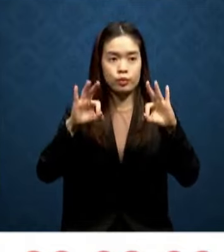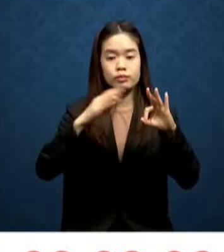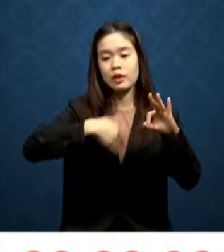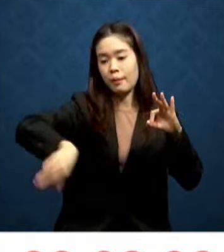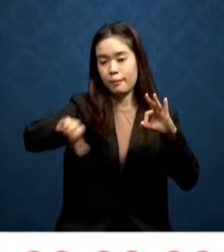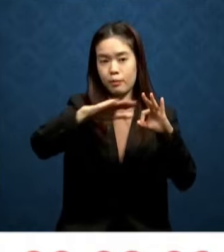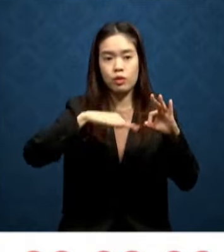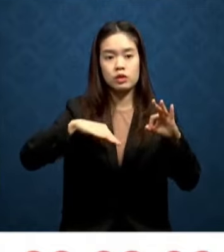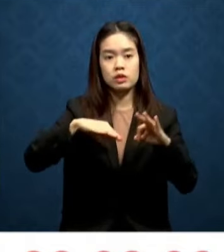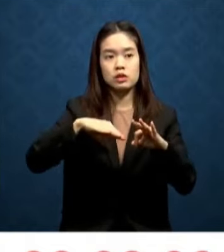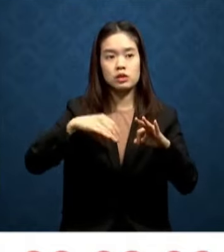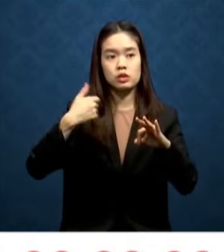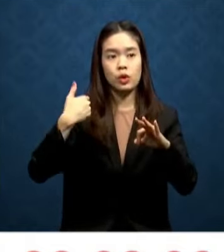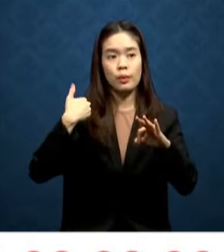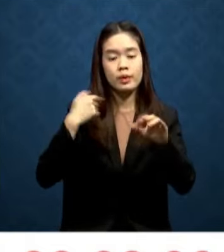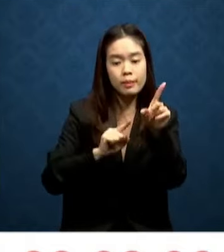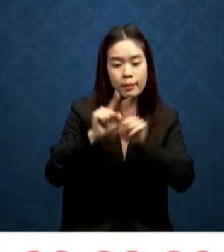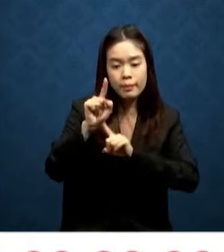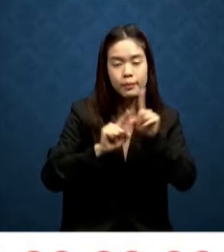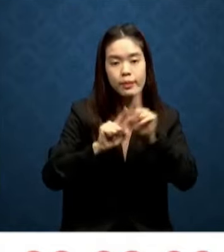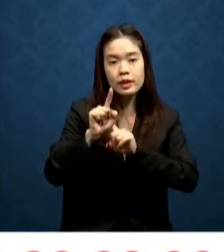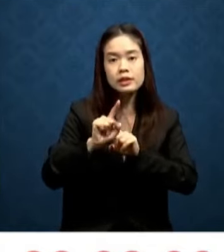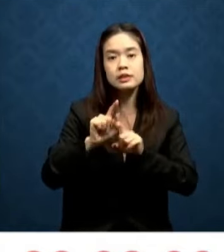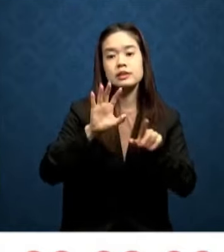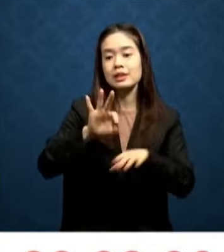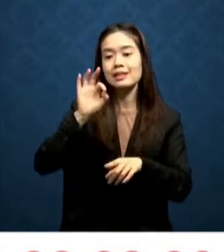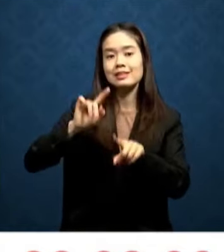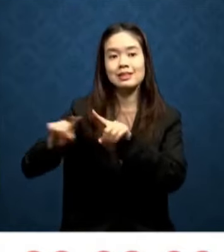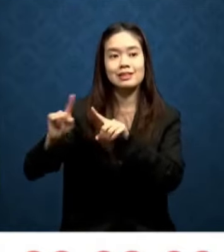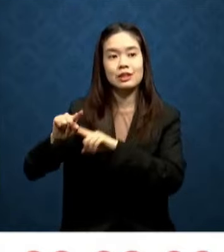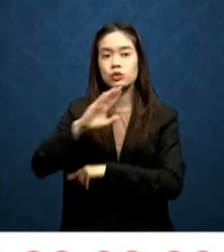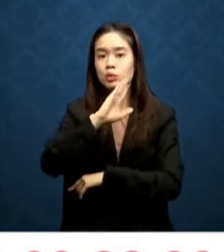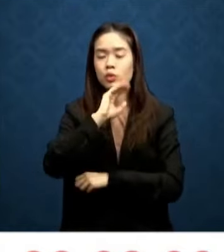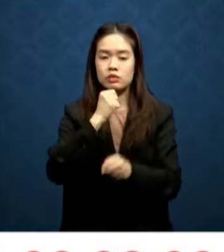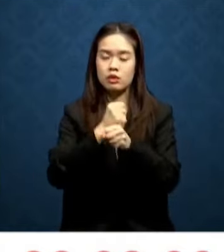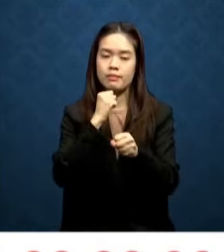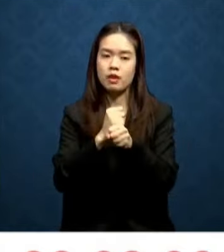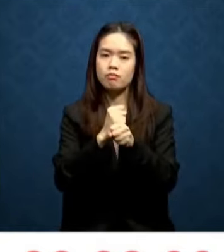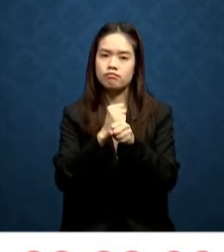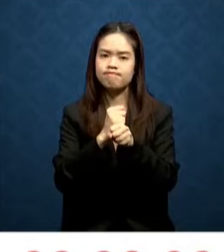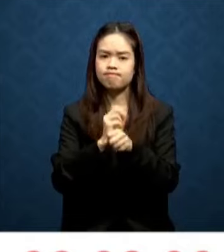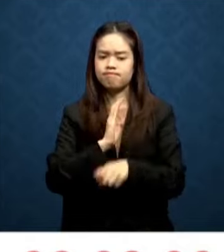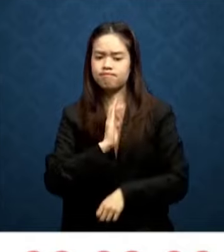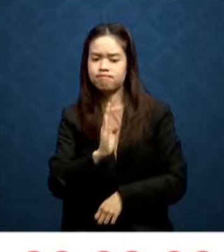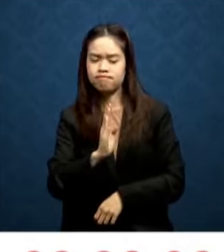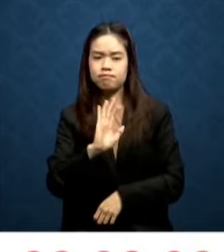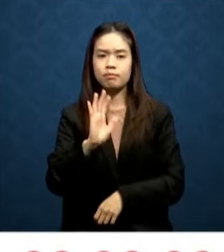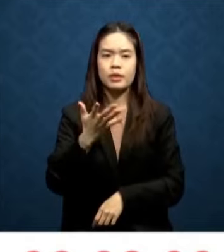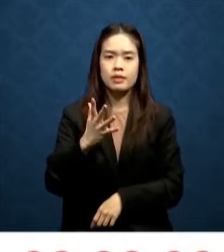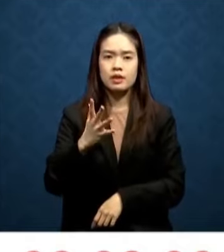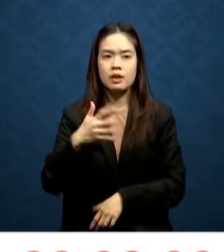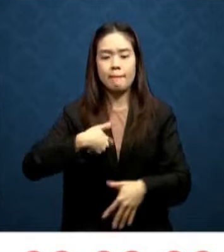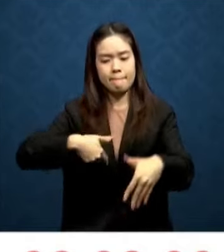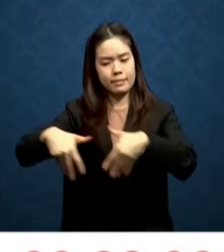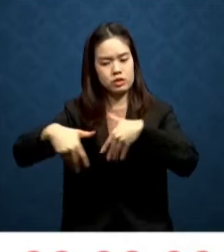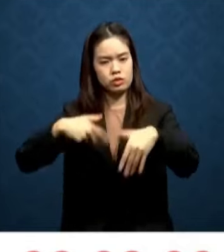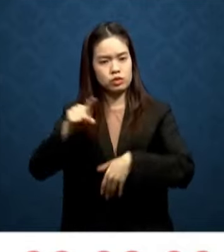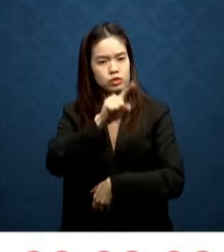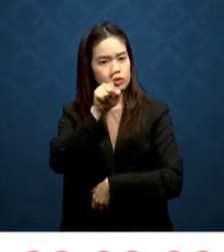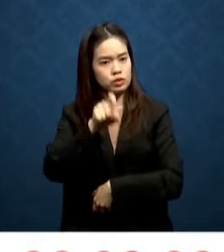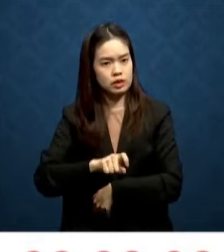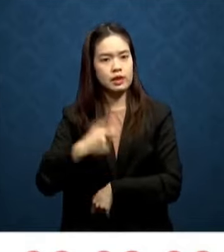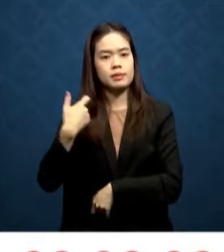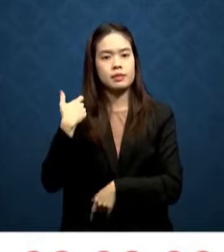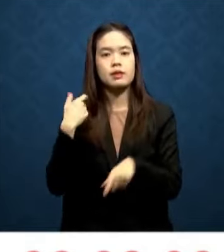ะถ้าหากว่าเขาไปกระทำการอันใดที่ไม่สอดคล้องหรือว่าอยู่ในความสงสัยของประชาชนเขาก็จะสงสัย